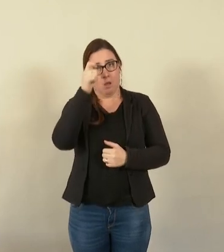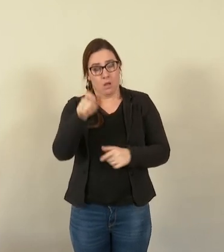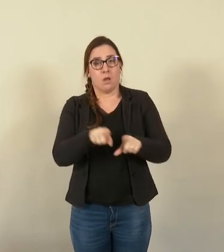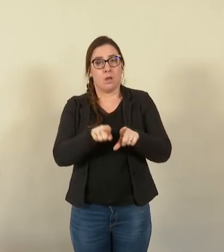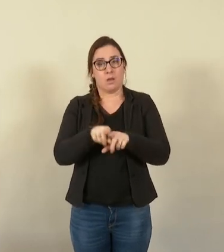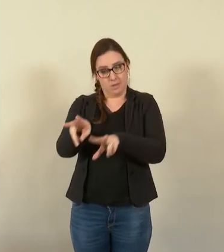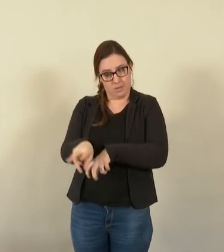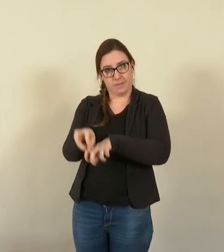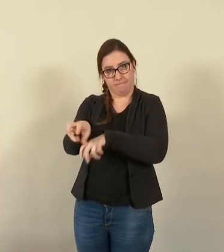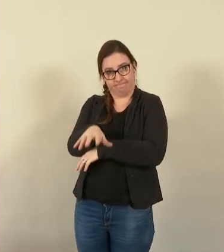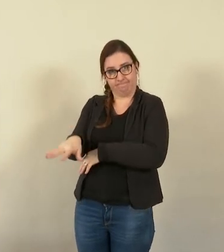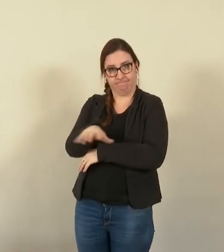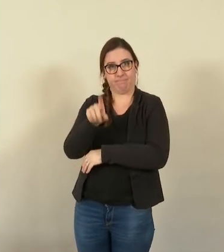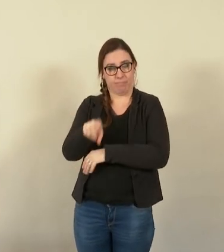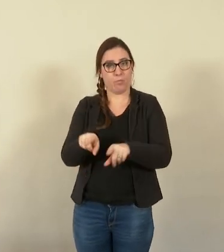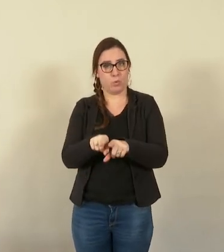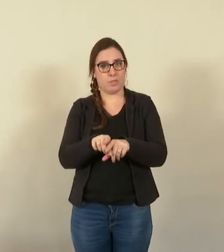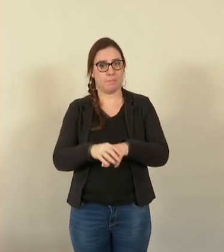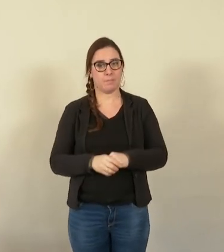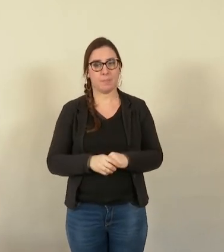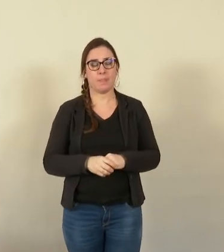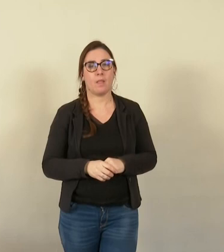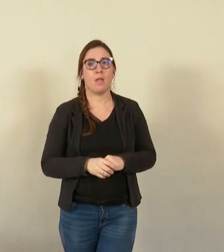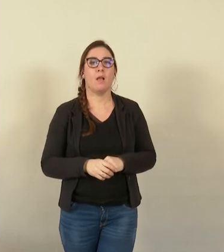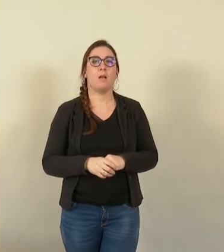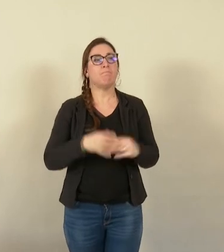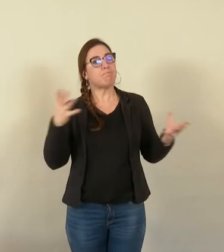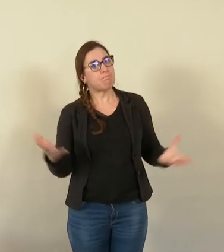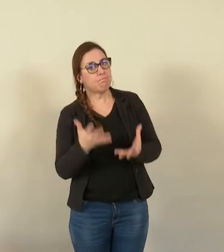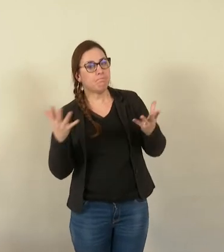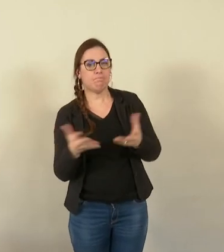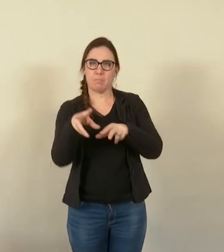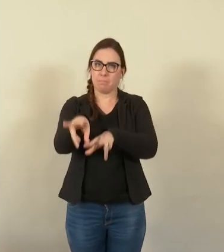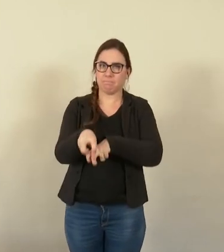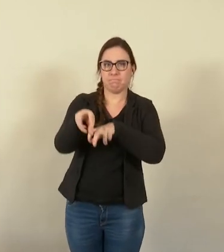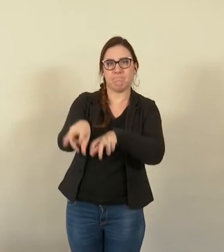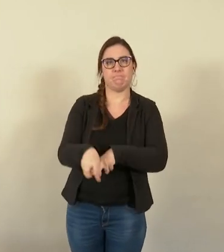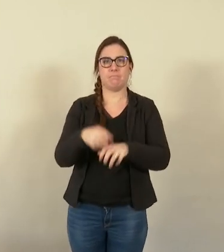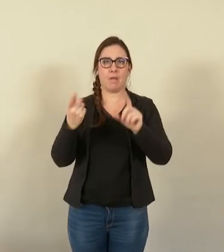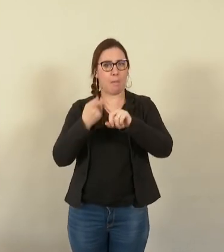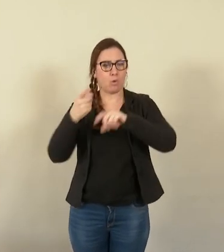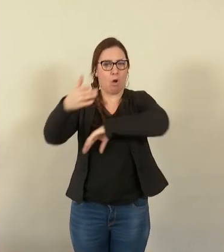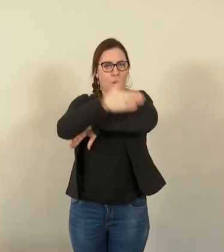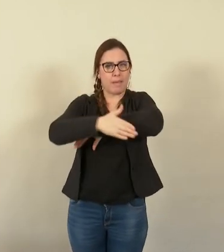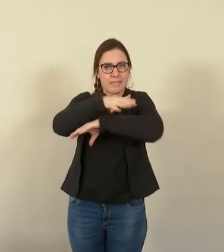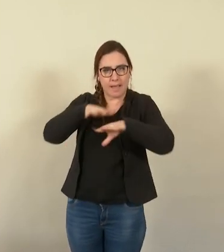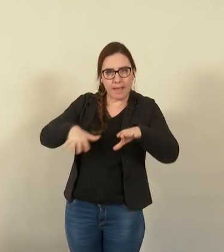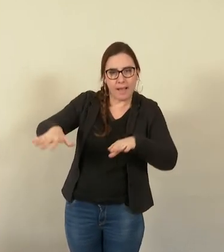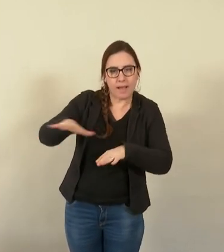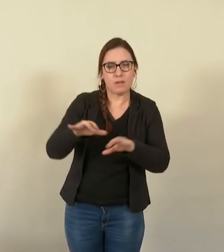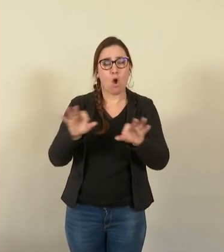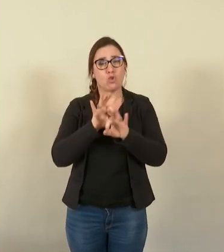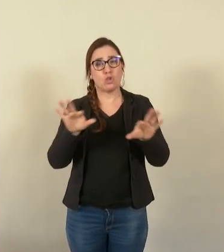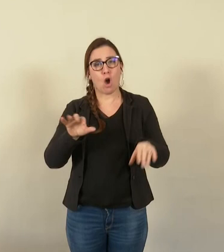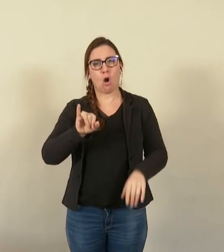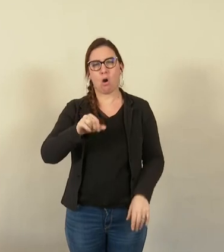l'agriculture de fait nous prenons l'agriculture euh paysane euh sans un Tran nous pensons que